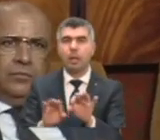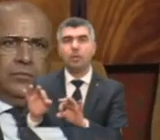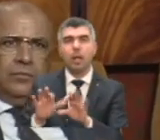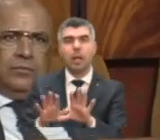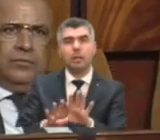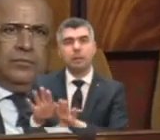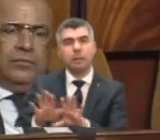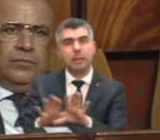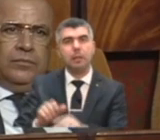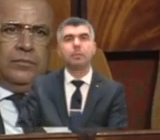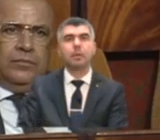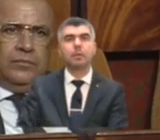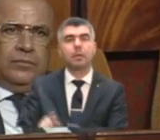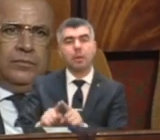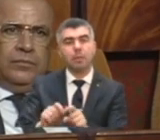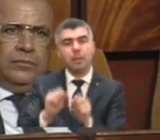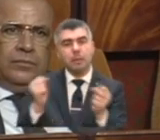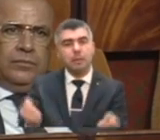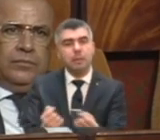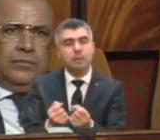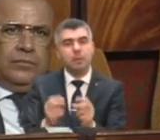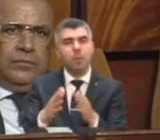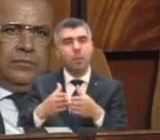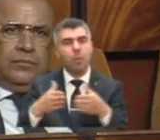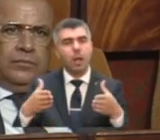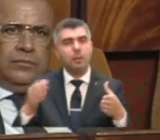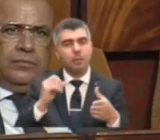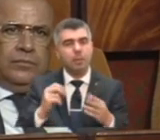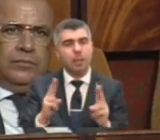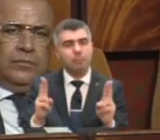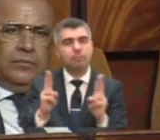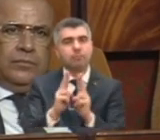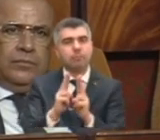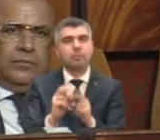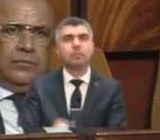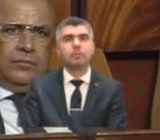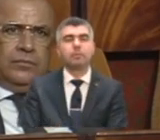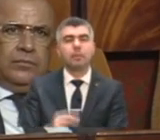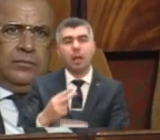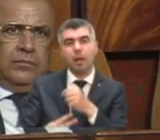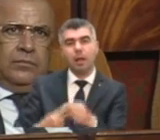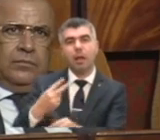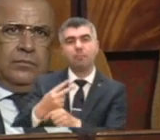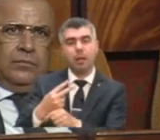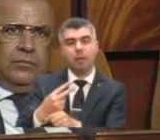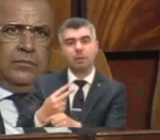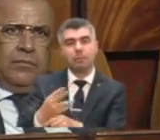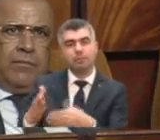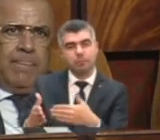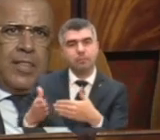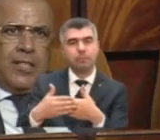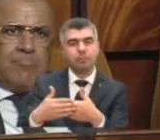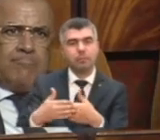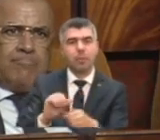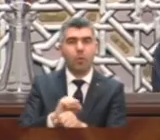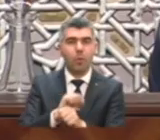التدابير المتخذة لتأهيل وتوسيع مراكز الاستقبال في ظل سنتين من الإقفال بعد جائحة كورونا، وشكرا.